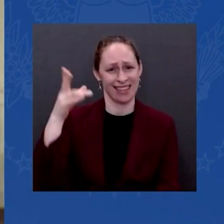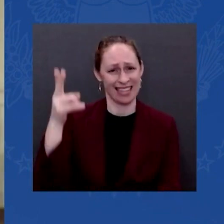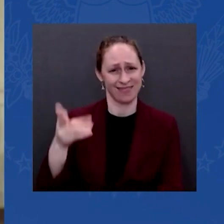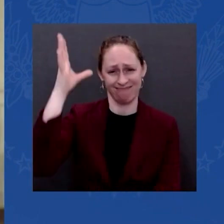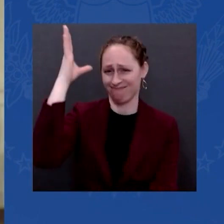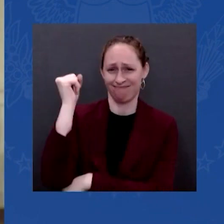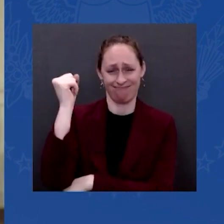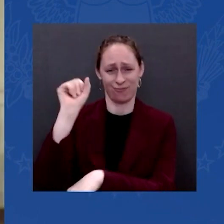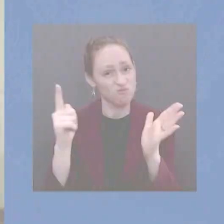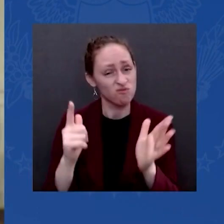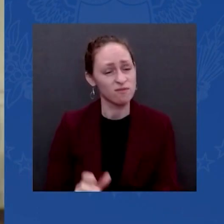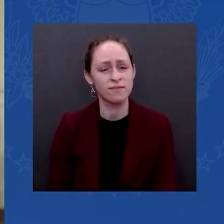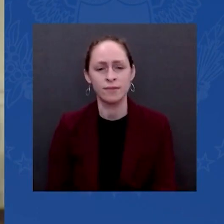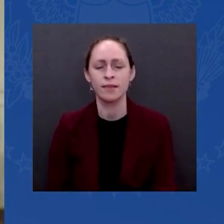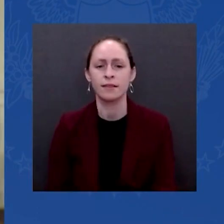3,9%.